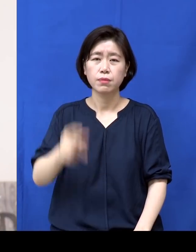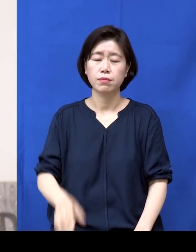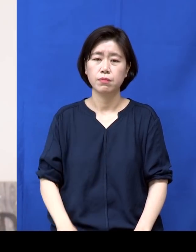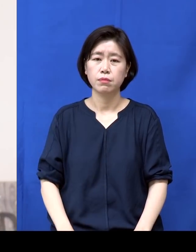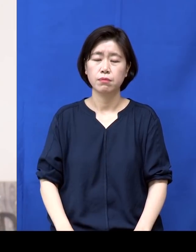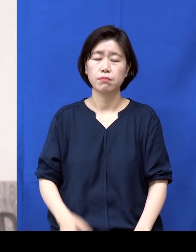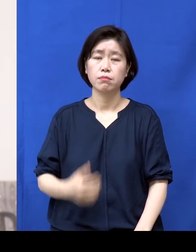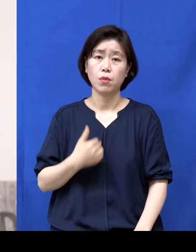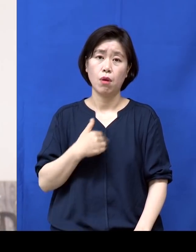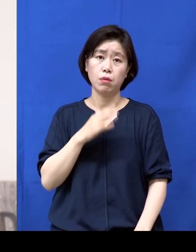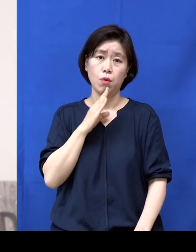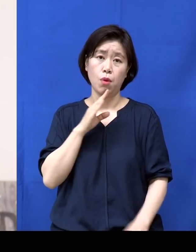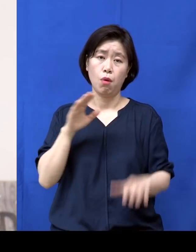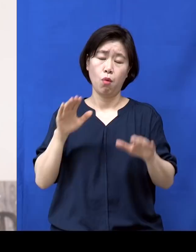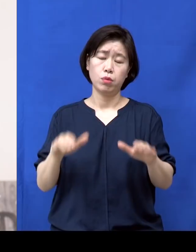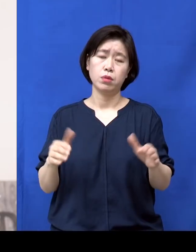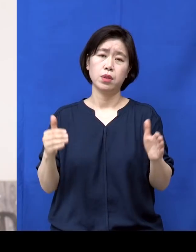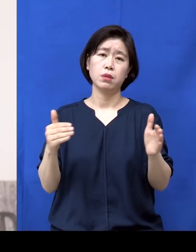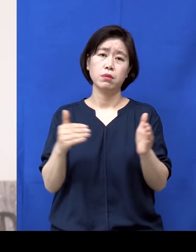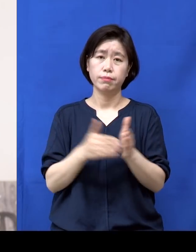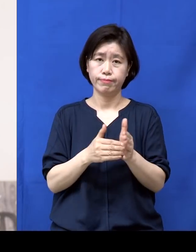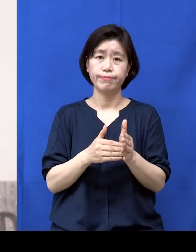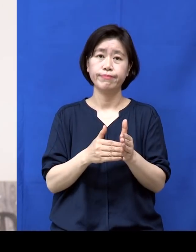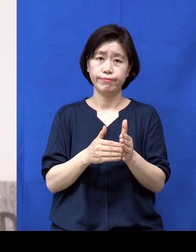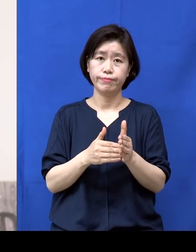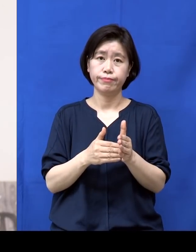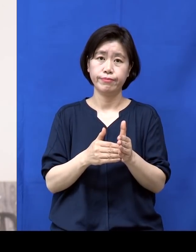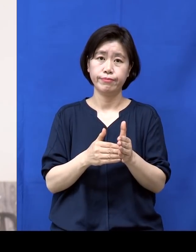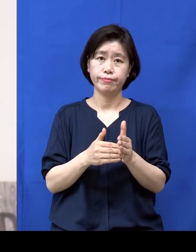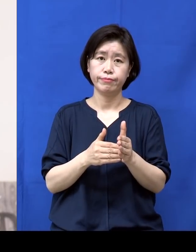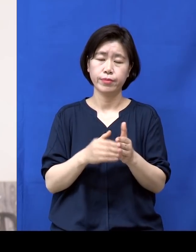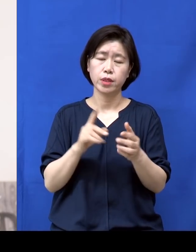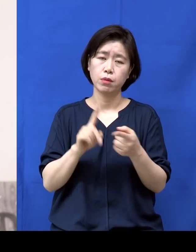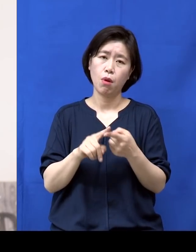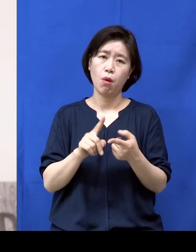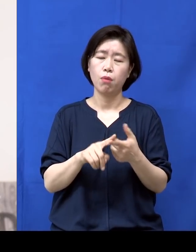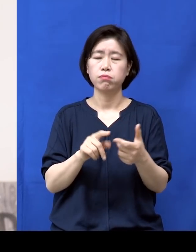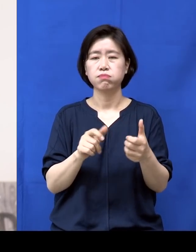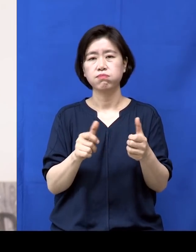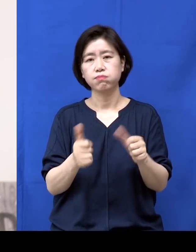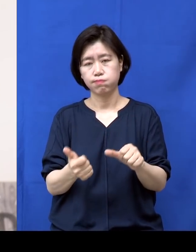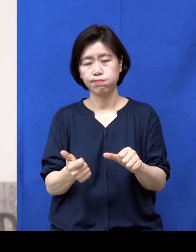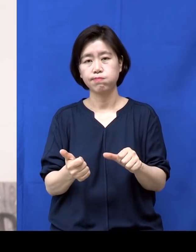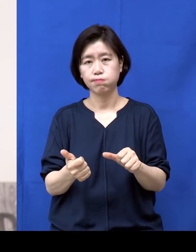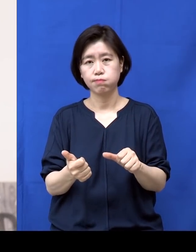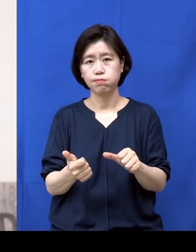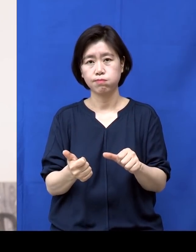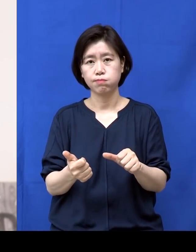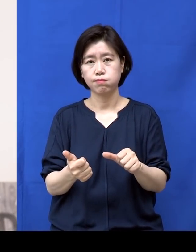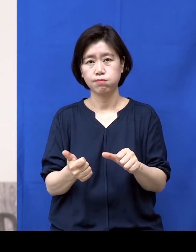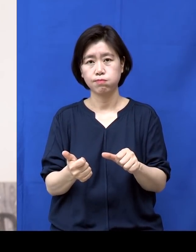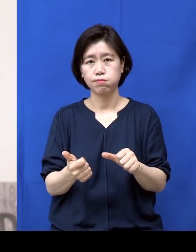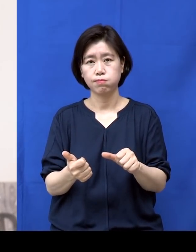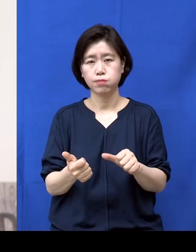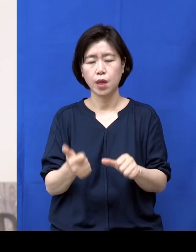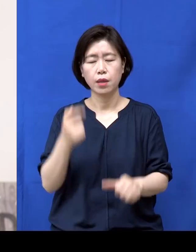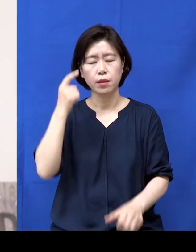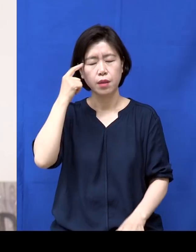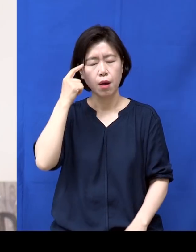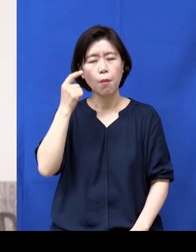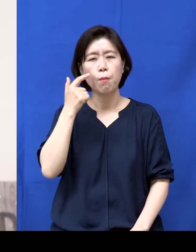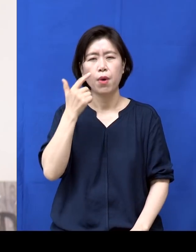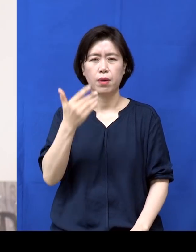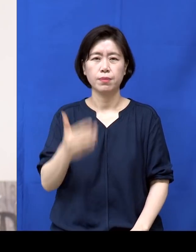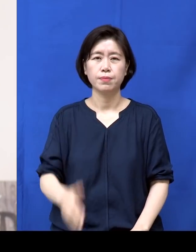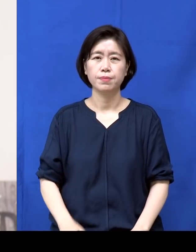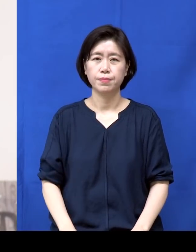이제 끝났구나. 네. 난 이제 그냥 여기서 끝났구나 내 인생은. 예. 난 여기서 죽었구나 이제. 예.